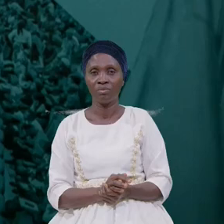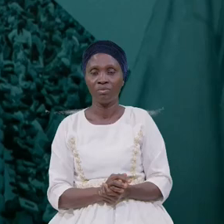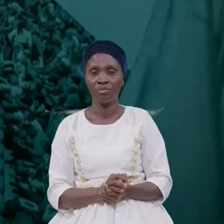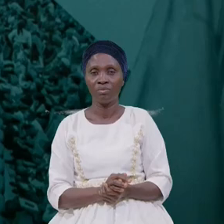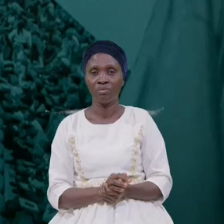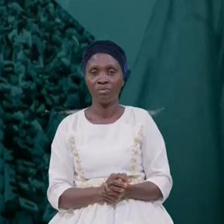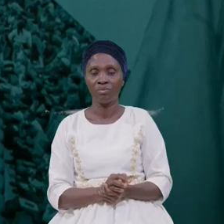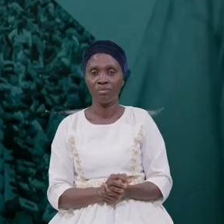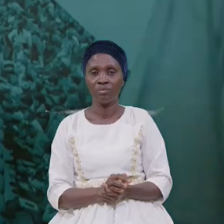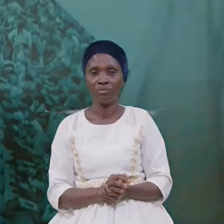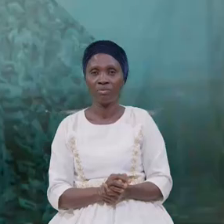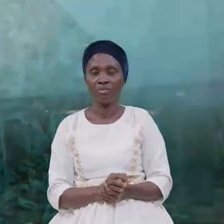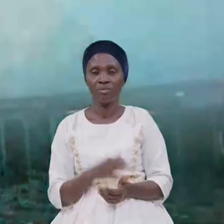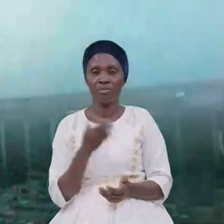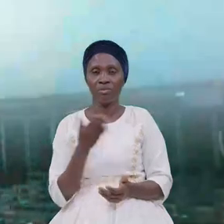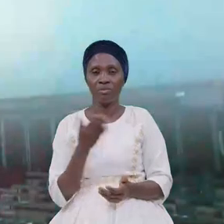Il y aura